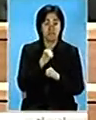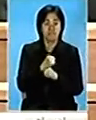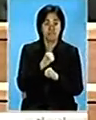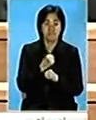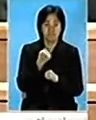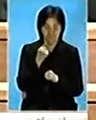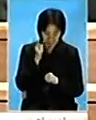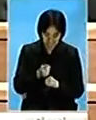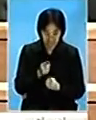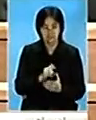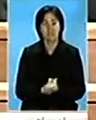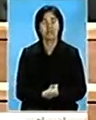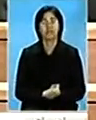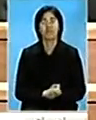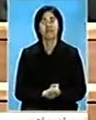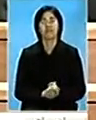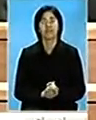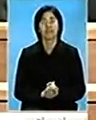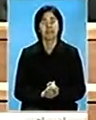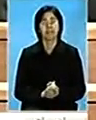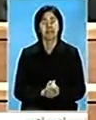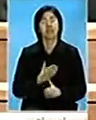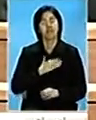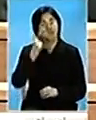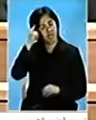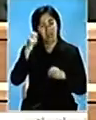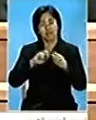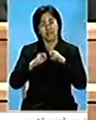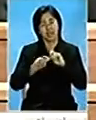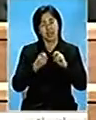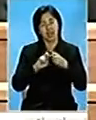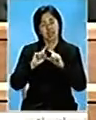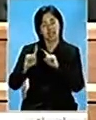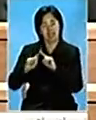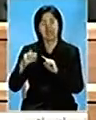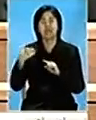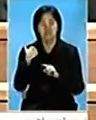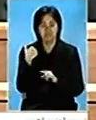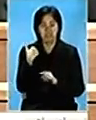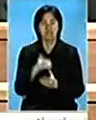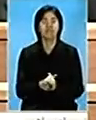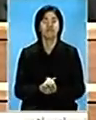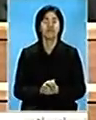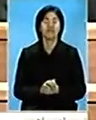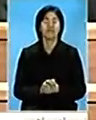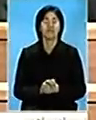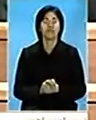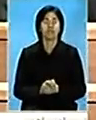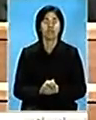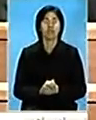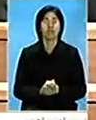อย่างแท้จริงผมคิดว่าปัญหาอื่นๆก็จะตามมาเมื่อตอนกล